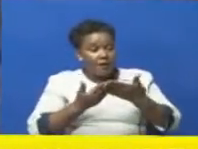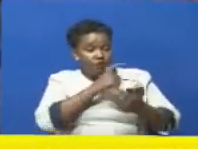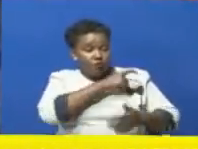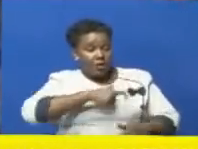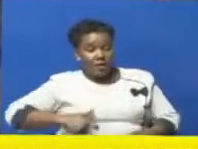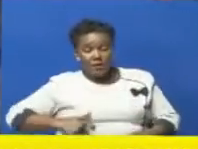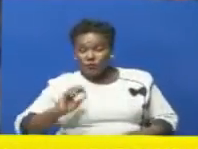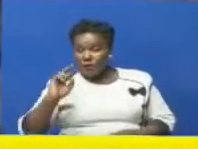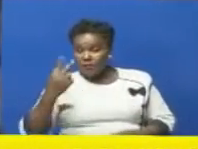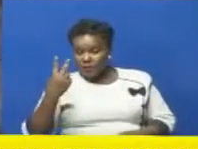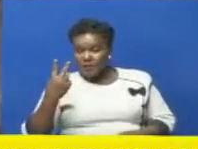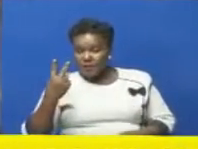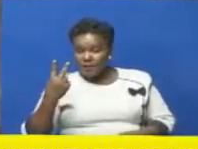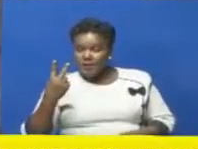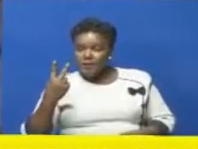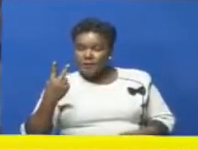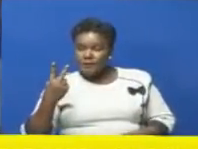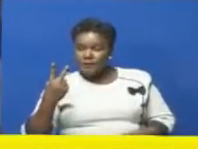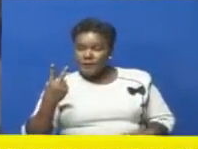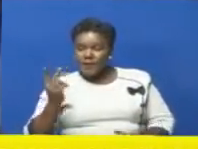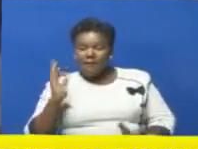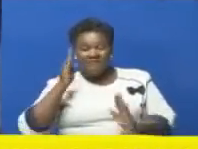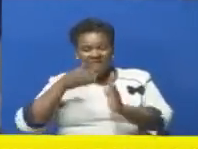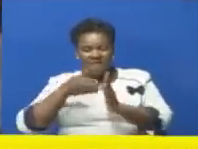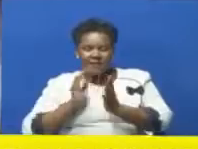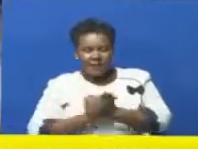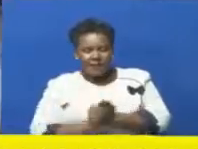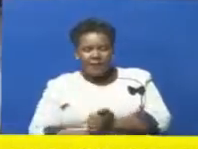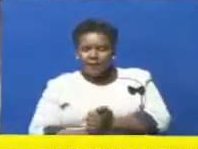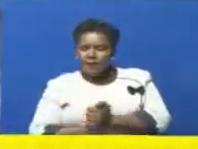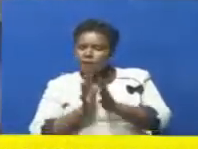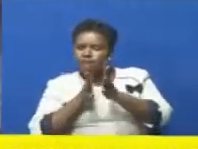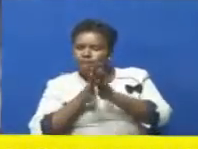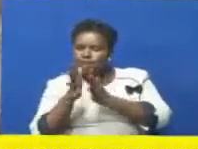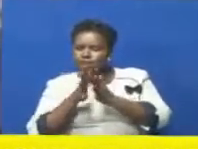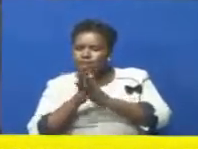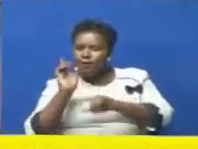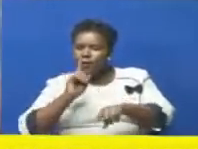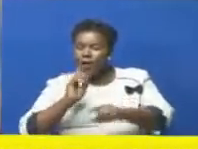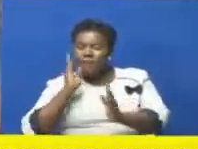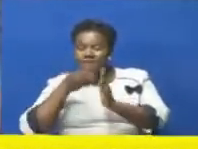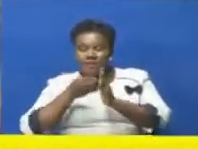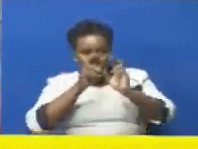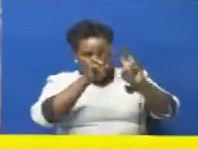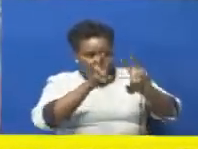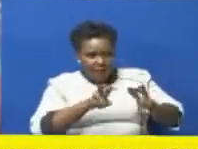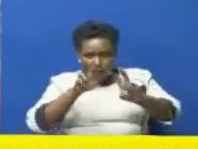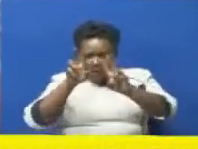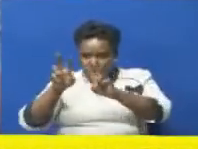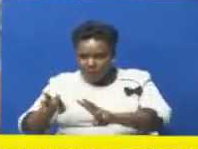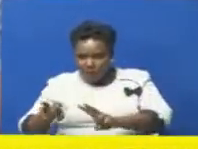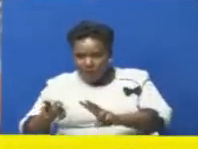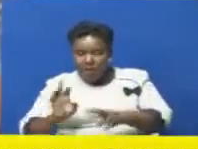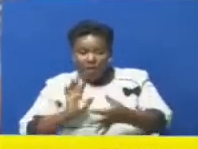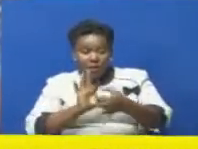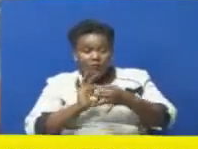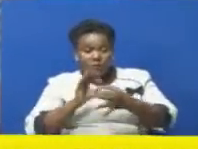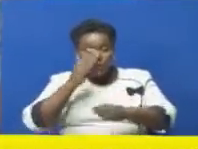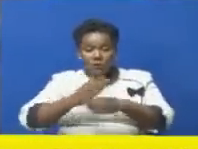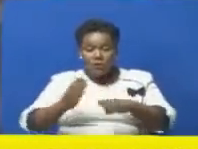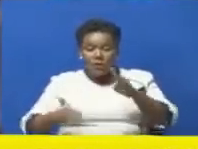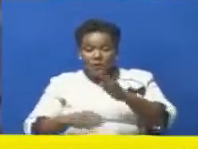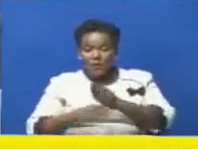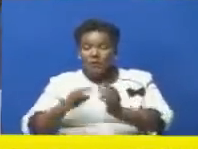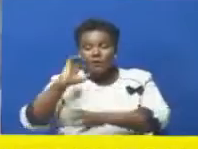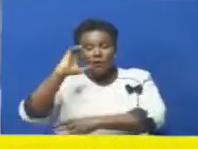Zanzibar Hemed Suleiman Abdallah ameeleza hayo wakati akikagua na kushiriki katika ujenzi wa msikiti wa Ijtimai